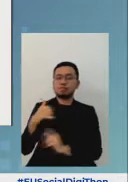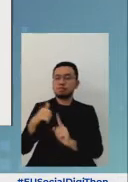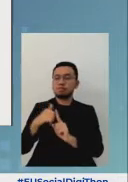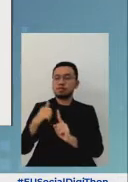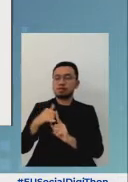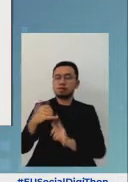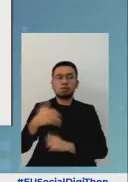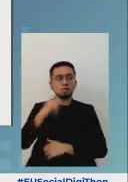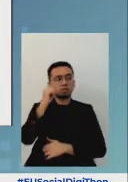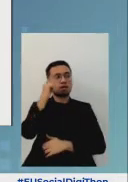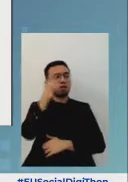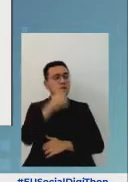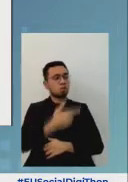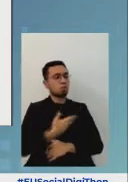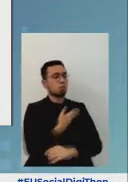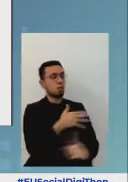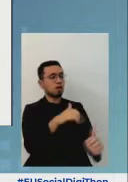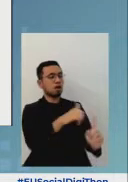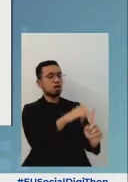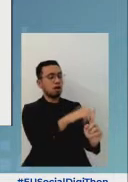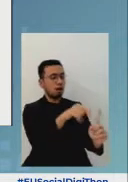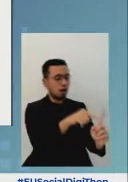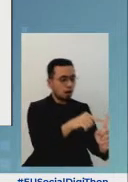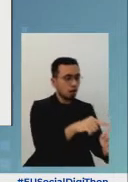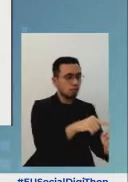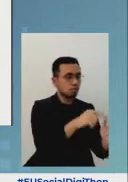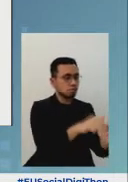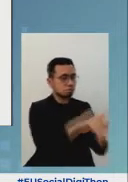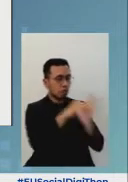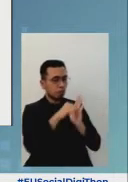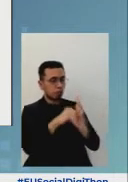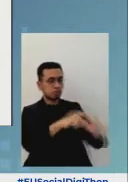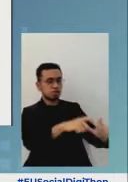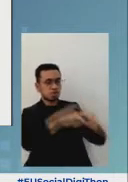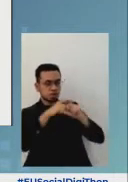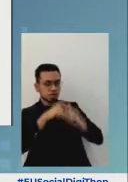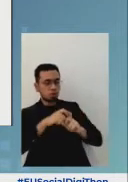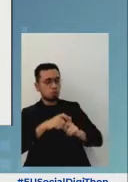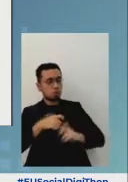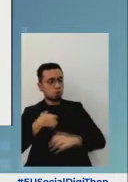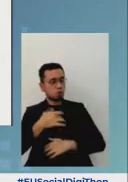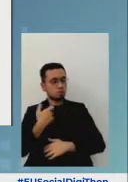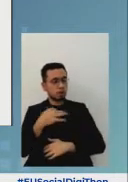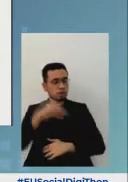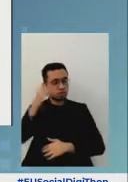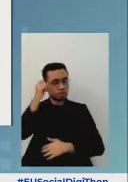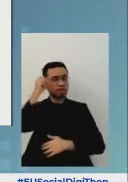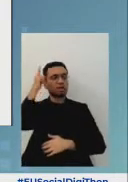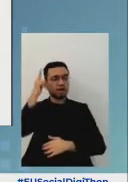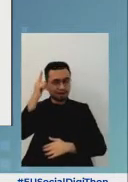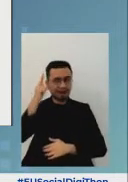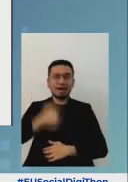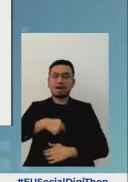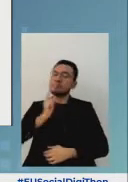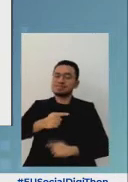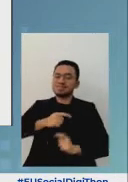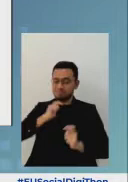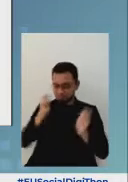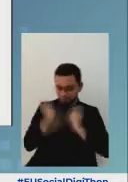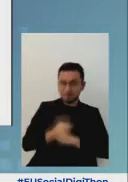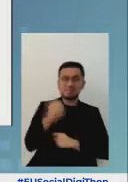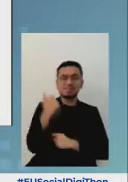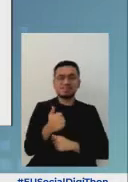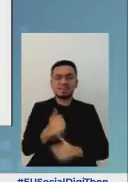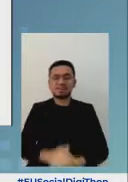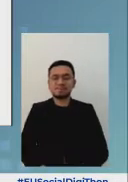ya, ternyata dia menyukai aku dan menyayangi aku. Wow, itu dunia langsung nggak ada tuh perangnya, bahagia banget.